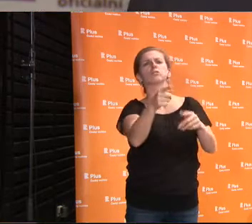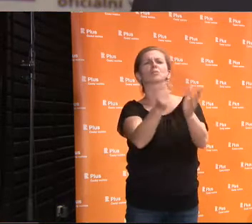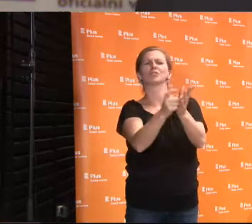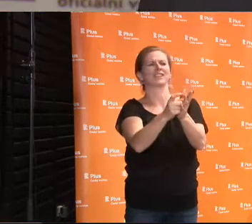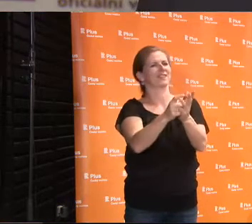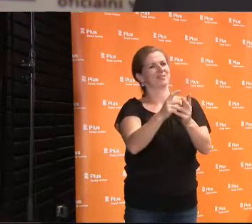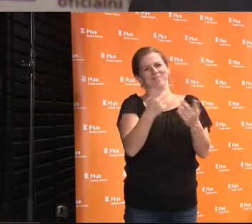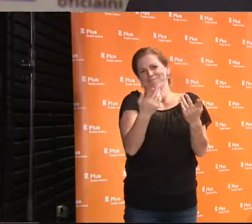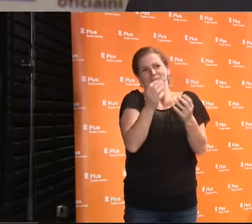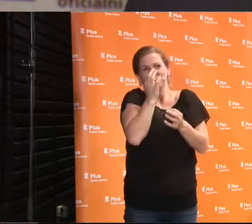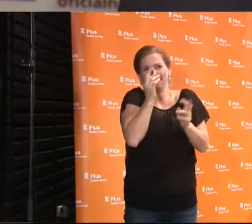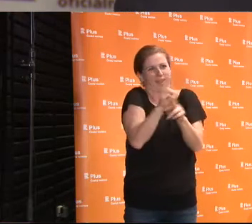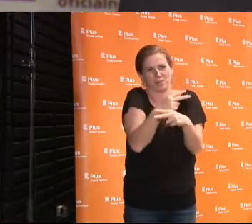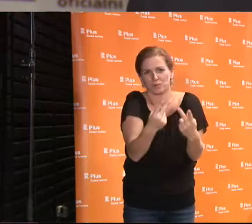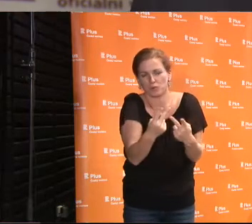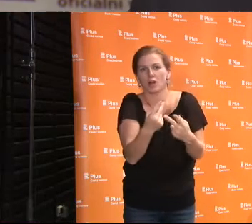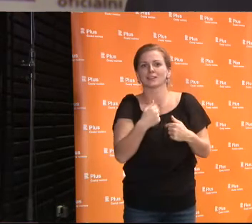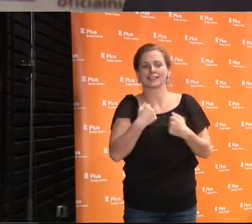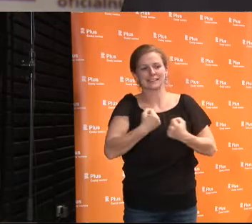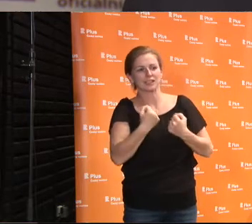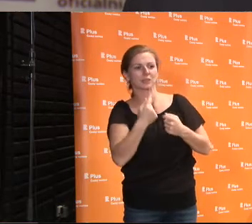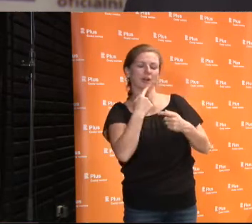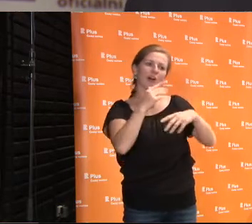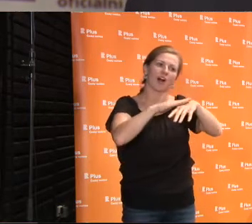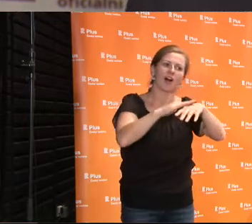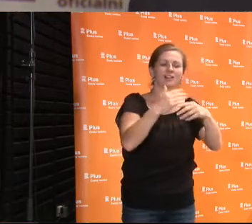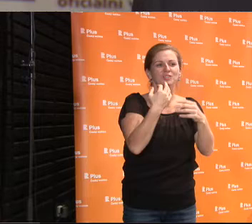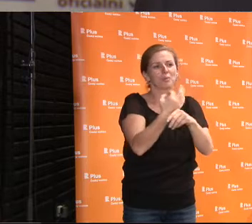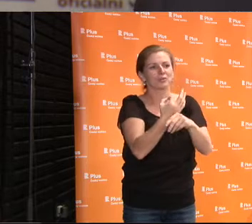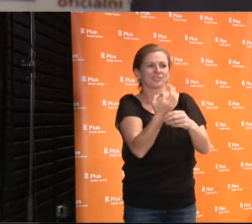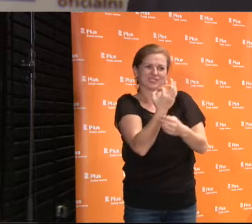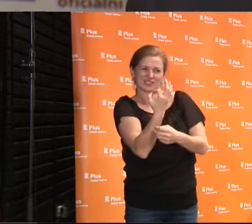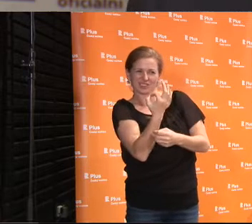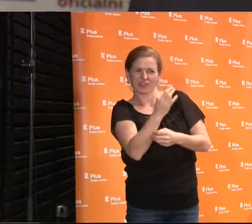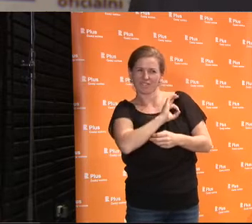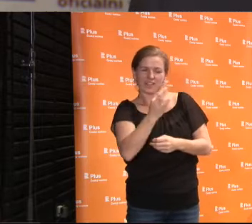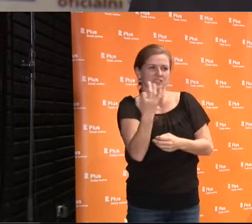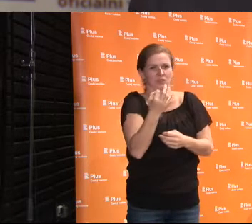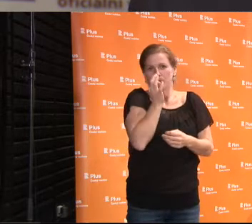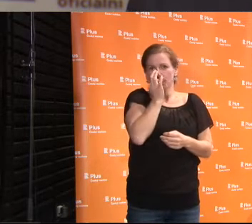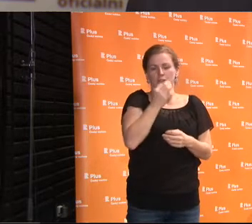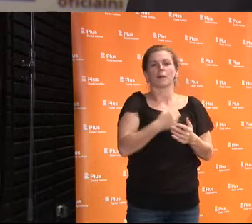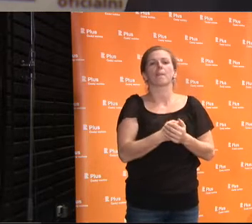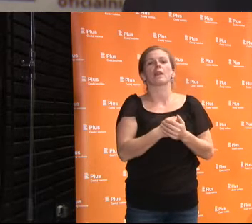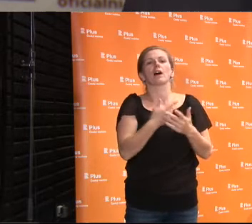My se snažíme přesvědčit, co teda lze to umělou inteligencí a lze to hodně. Samozřejmě